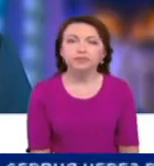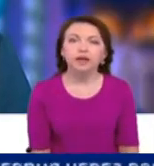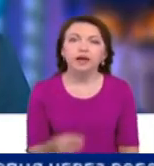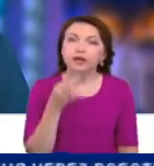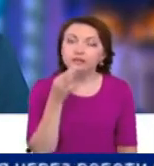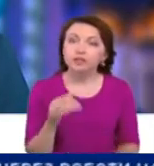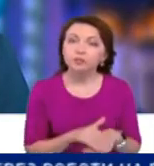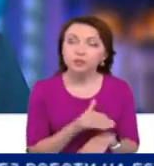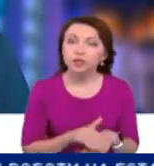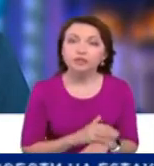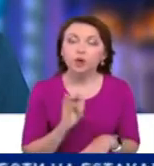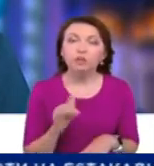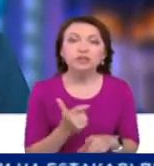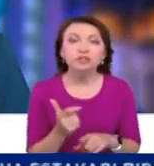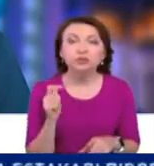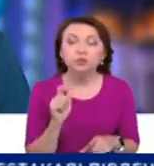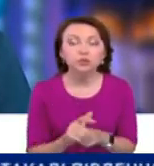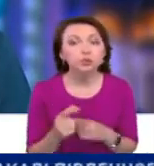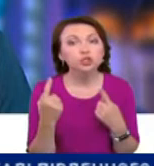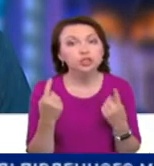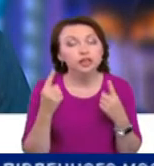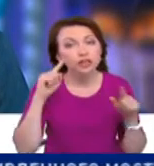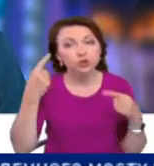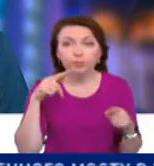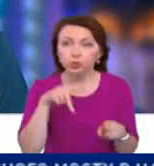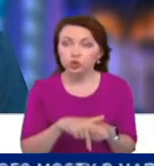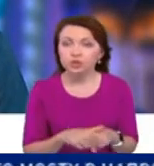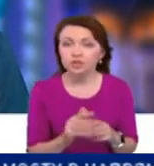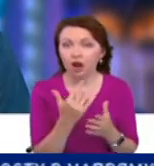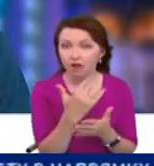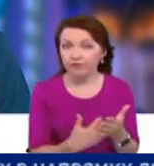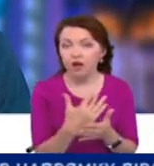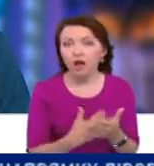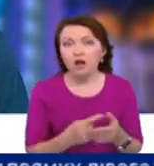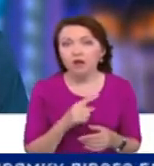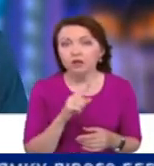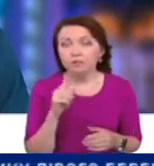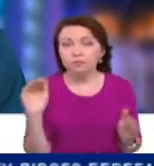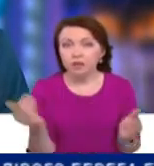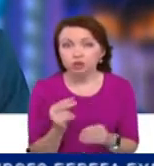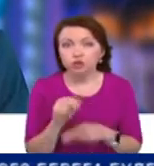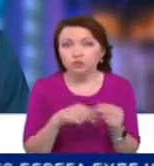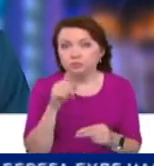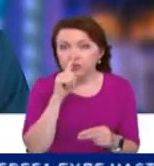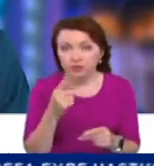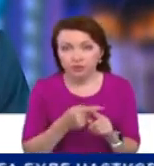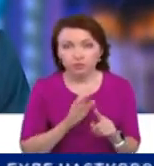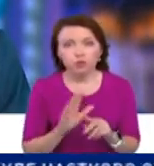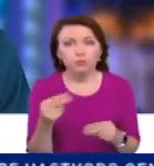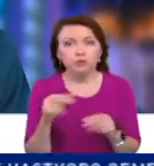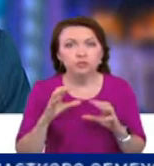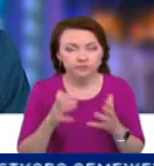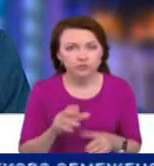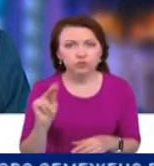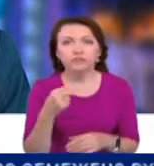будь ласка, ось у вас дуже такий шалено напружений графік, у вас менше, ніж за місяць відбувається чемпіонат світу і відбувається чемпіонат Європи. Я вже не